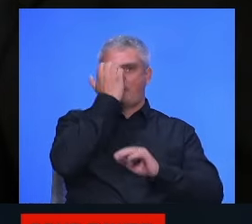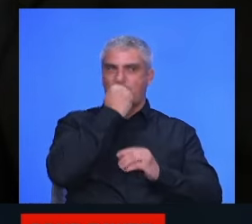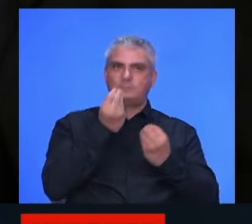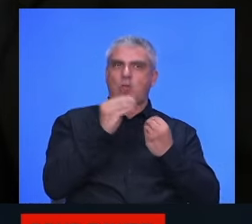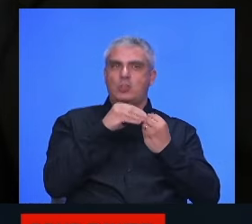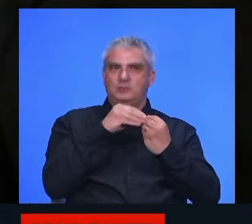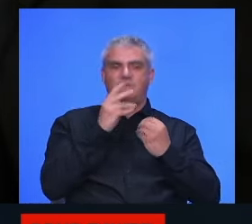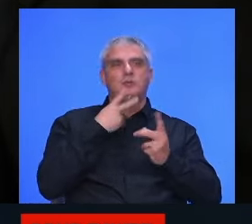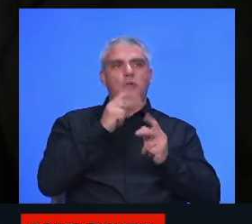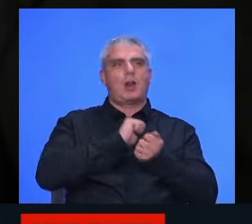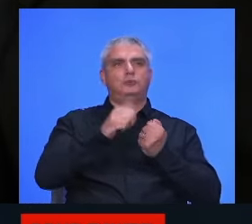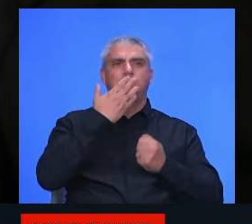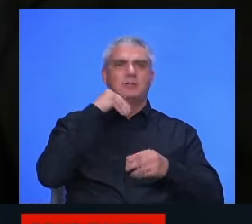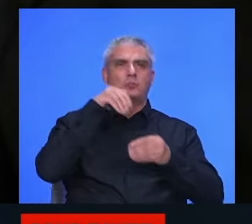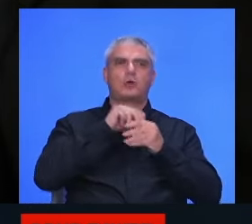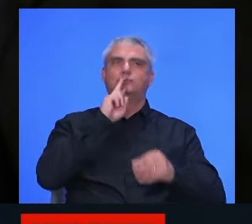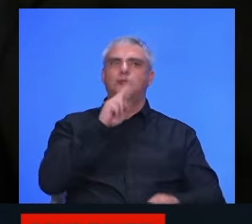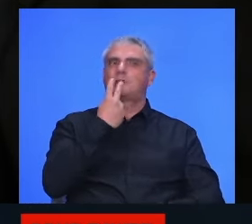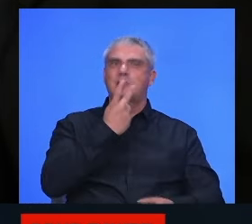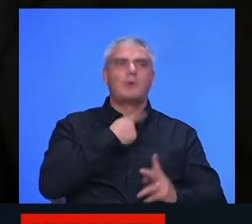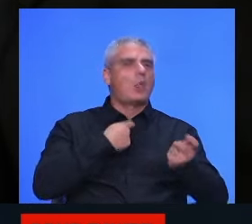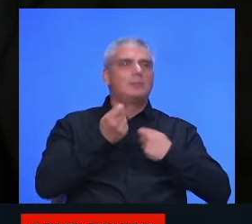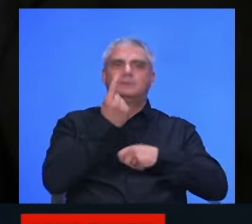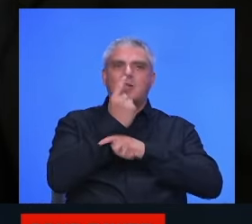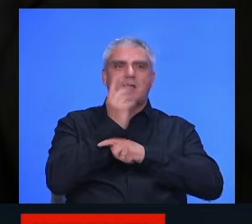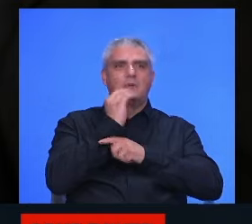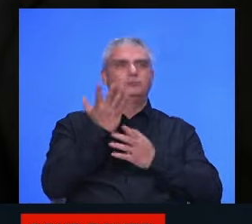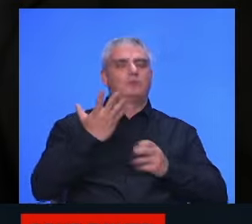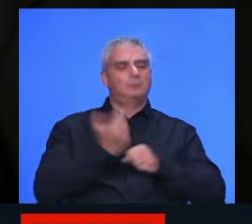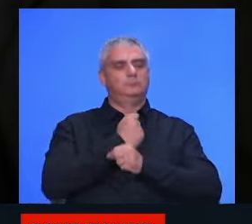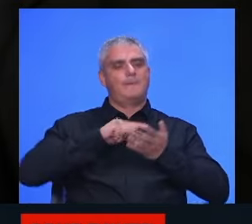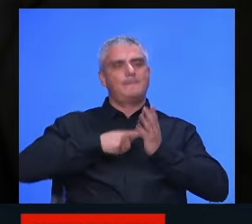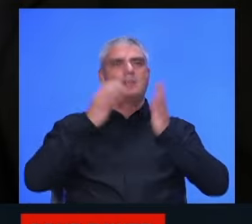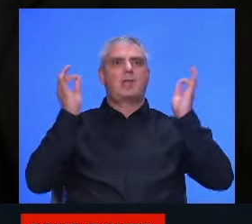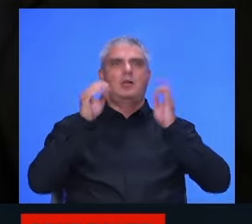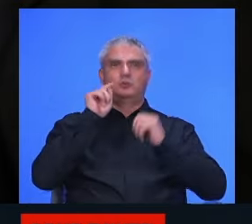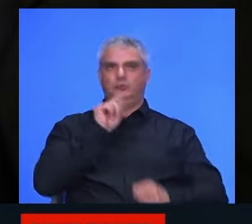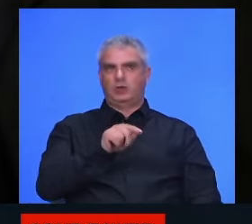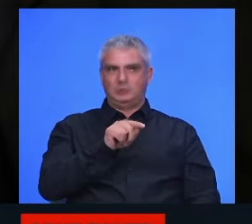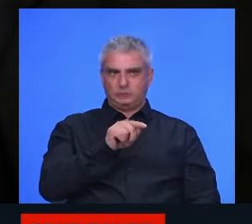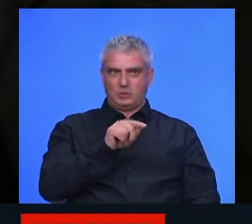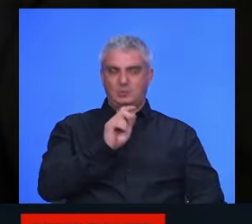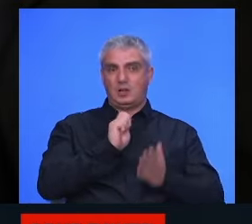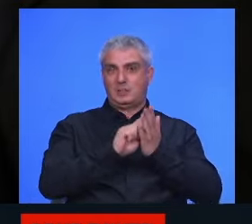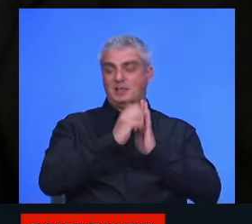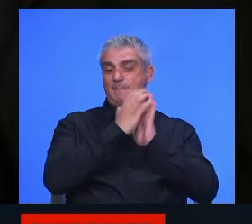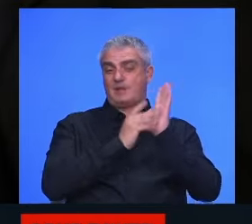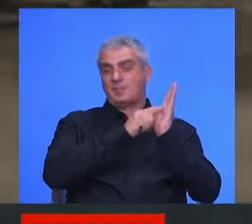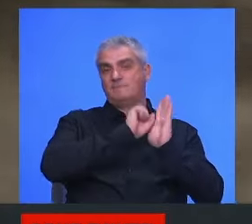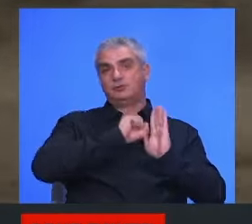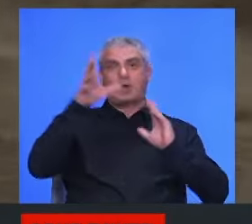נוספים. נוכל להשמיד את ישראל בתוך שנתיים. לא נבזבז דקה כדי להשיג את המטרה הקדושה, נכתב במכתב ששלח